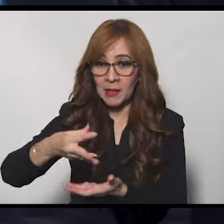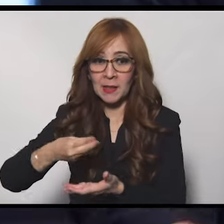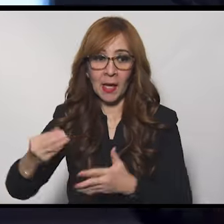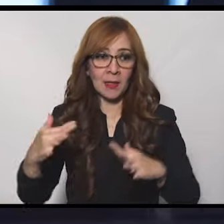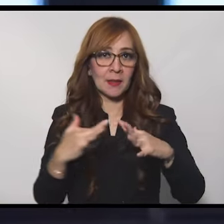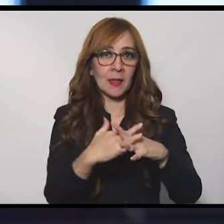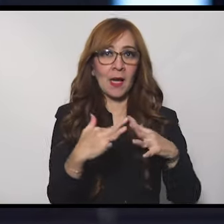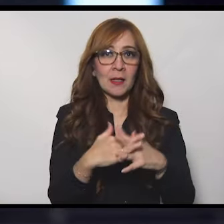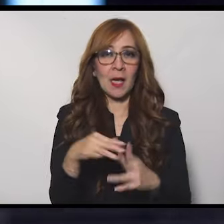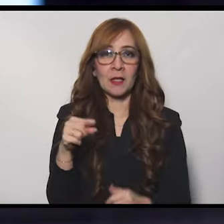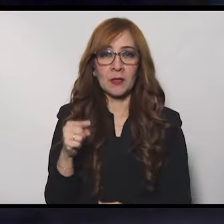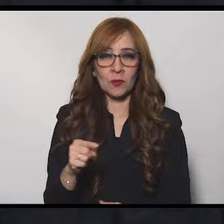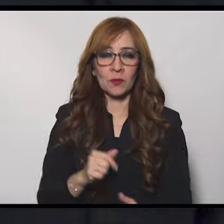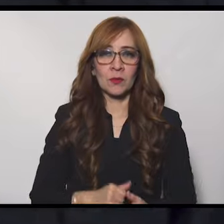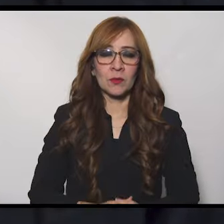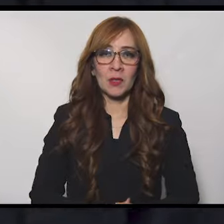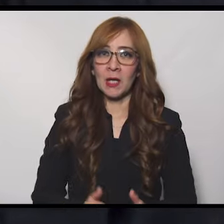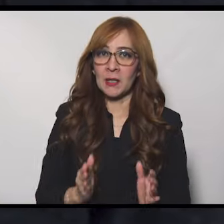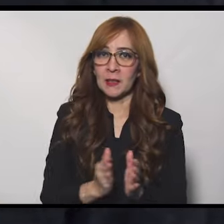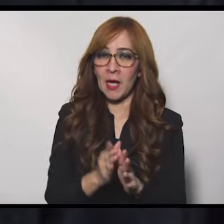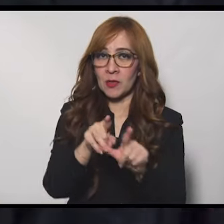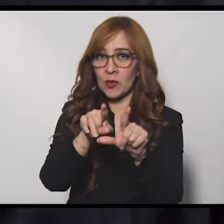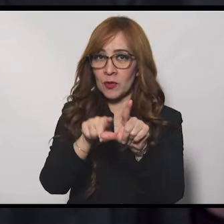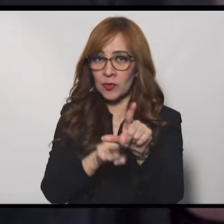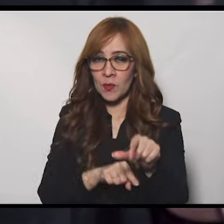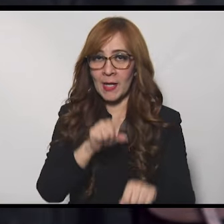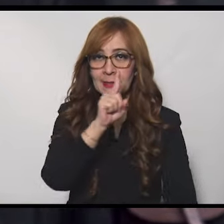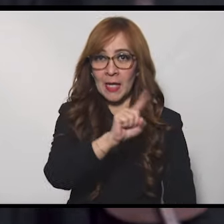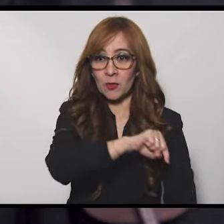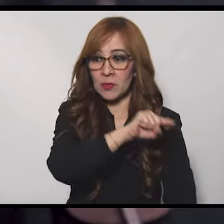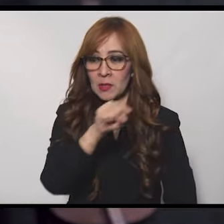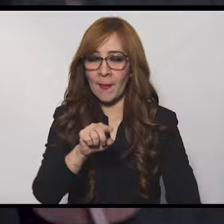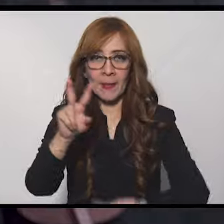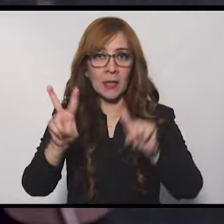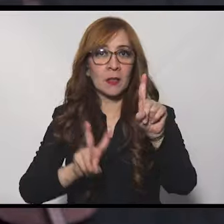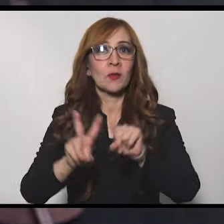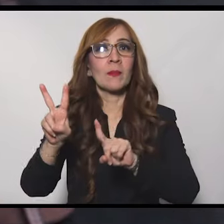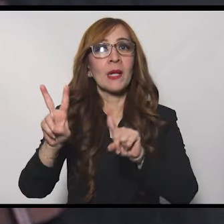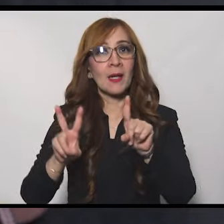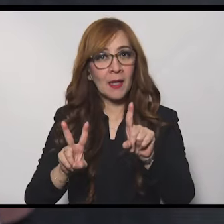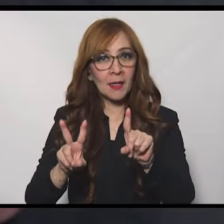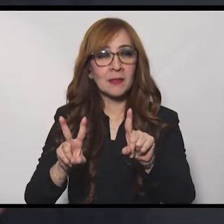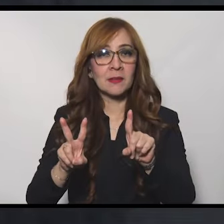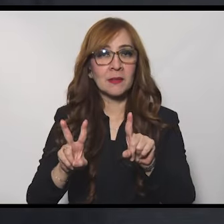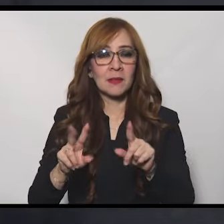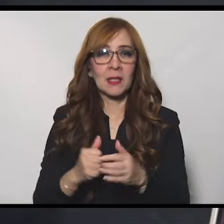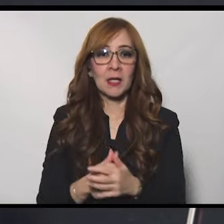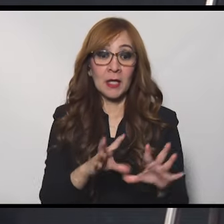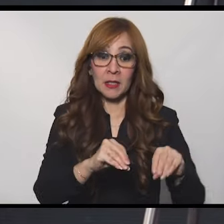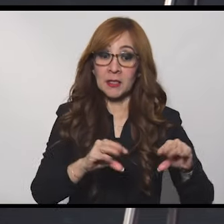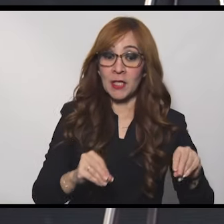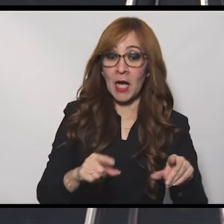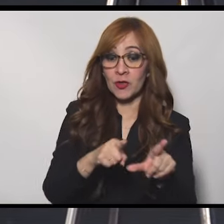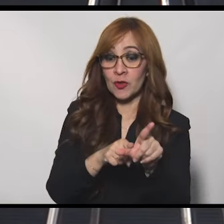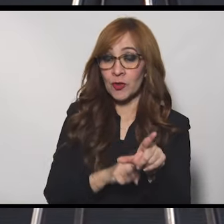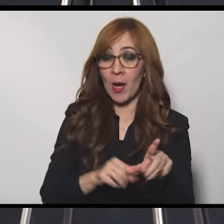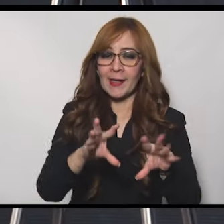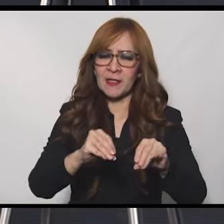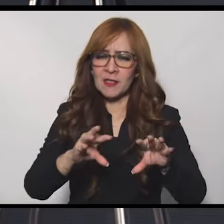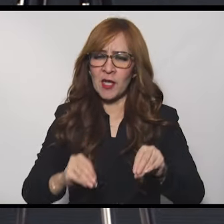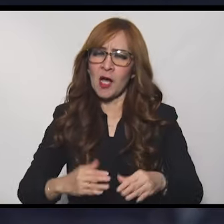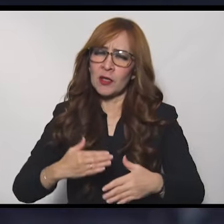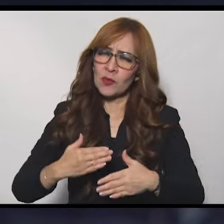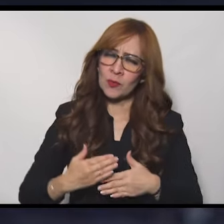tersebut. Ya. Dan Yosua 1 sampai dengan 12 gitu ya. Jadi kerjaannya si Yosua tuh gawe